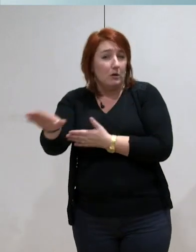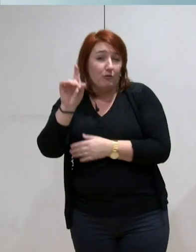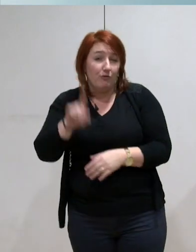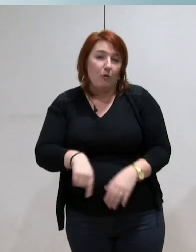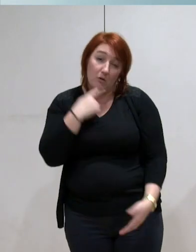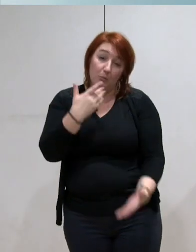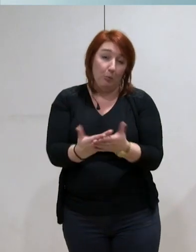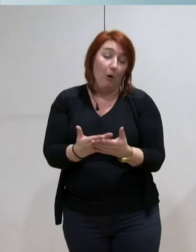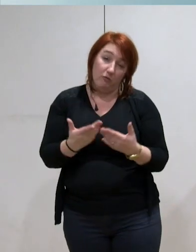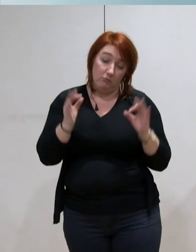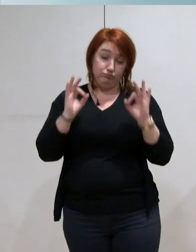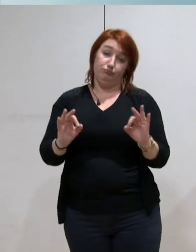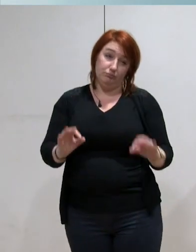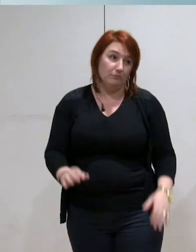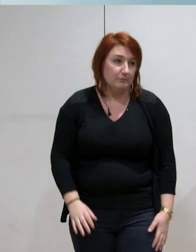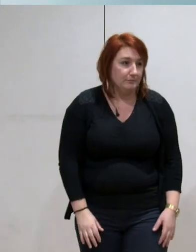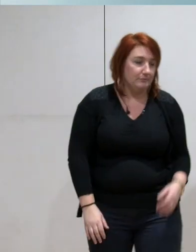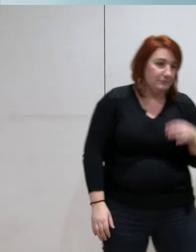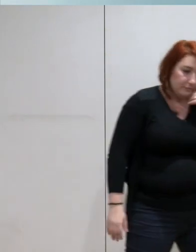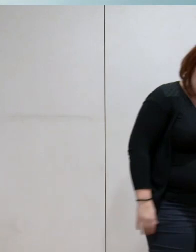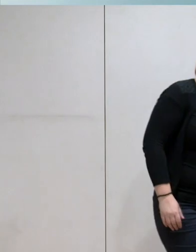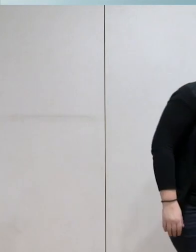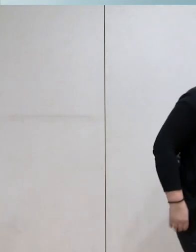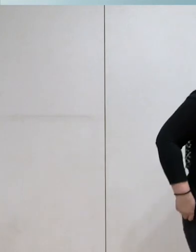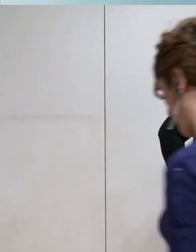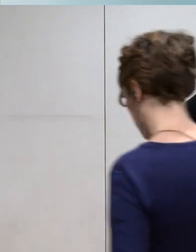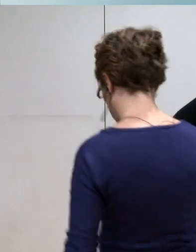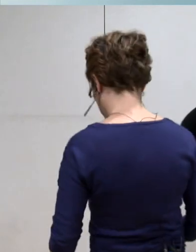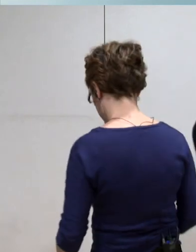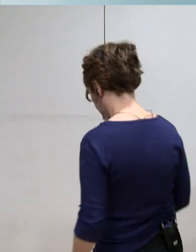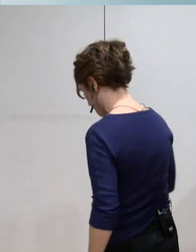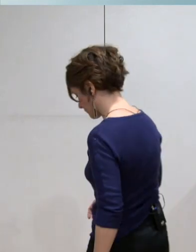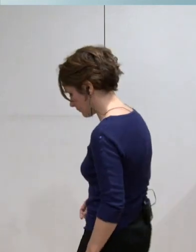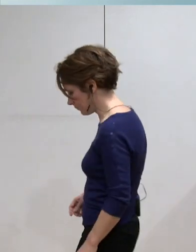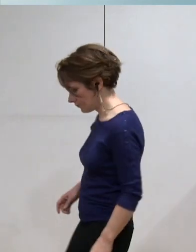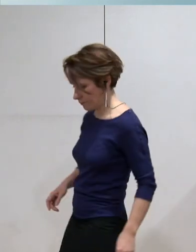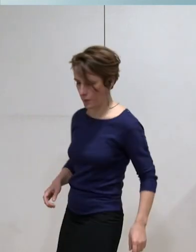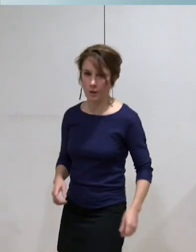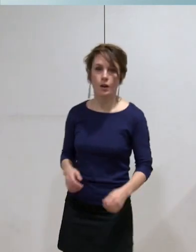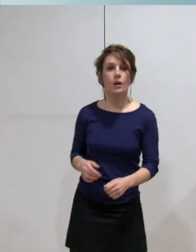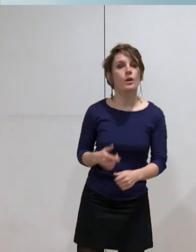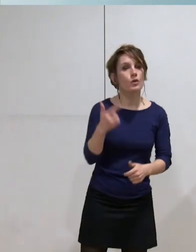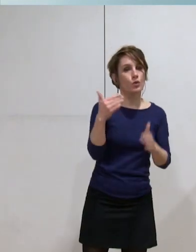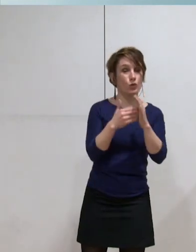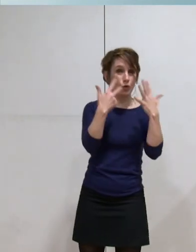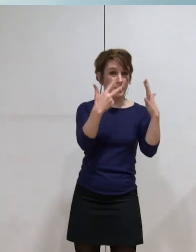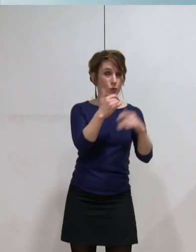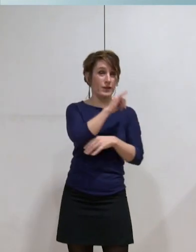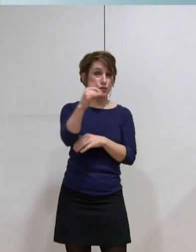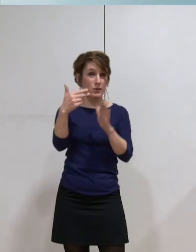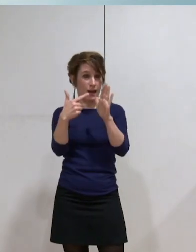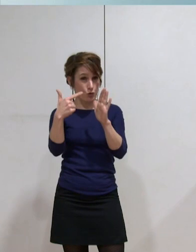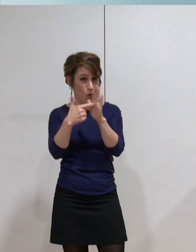dit entre 2008 et 2014 chaque grenoblois s'est vu désendetté de 100